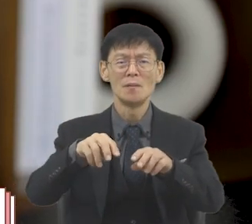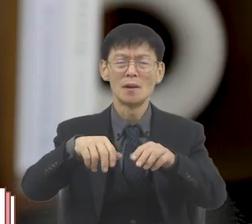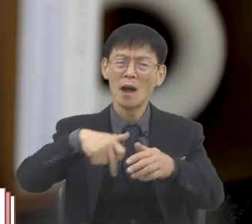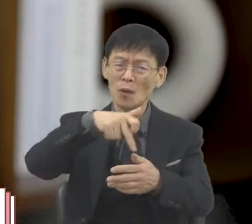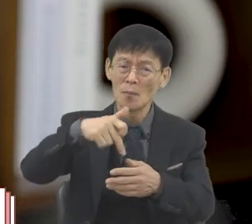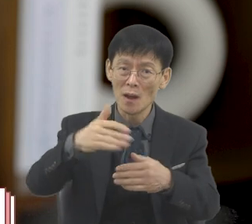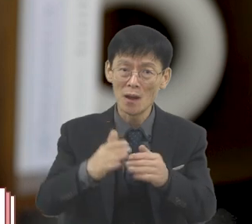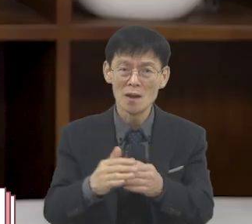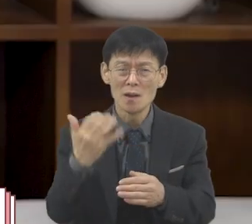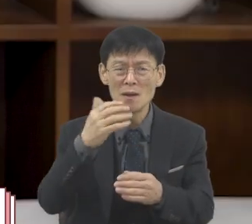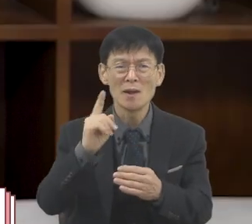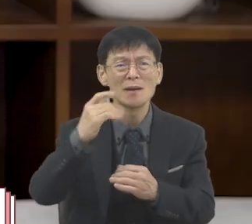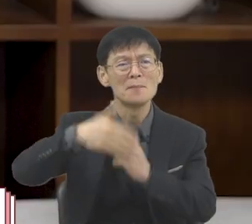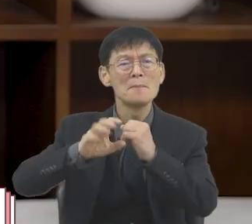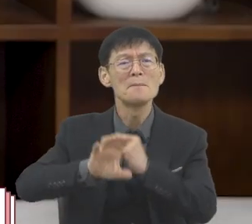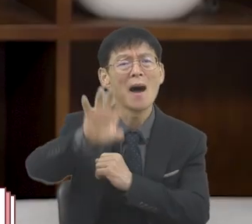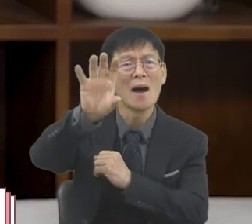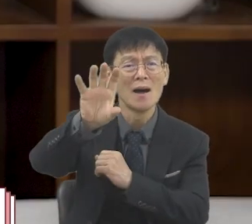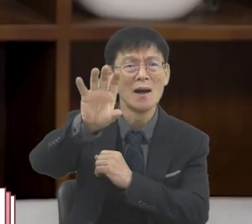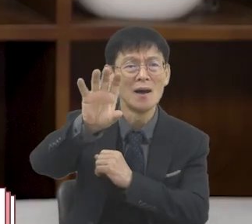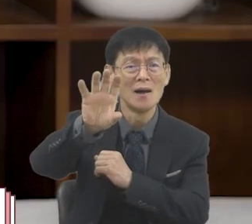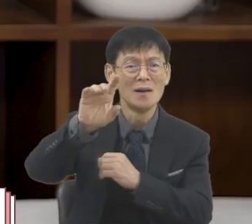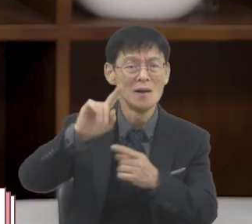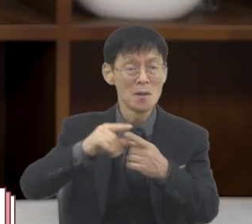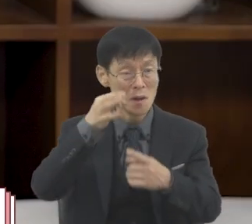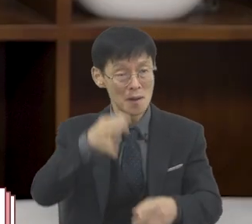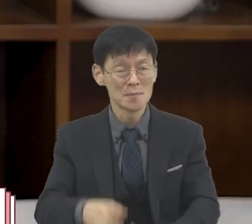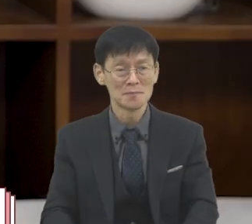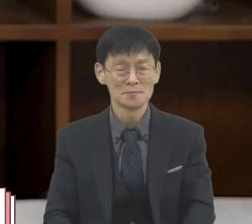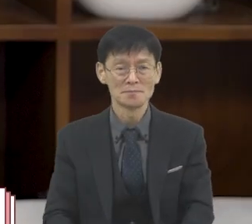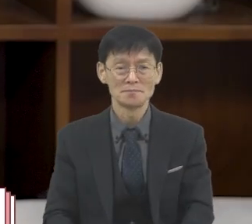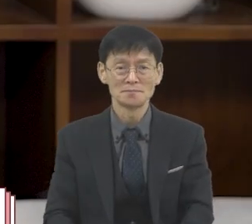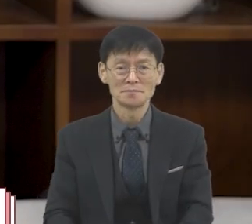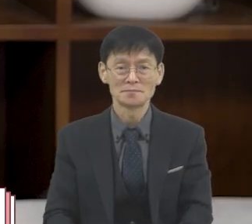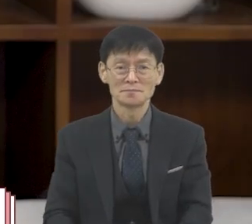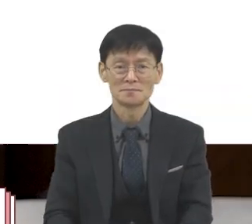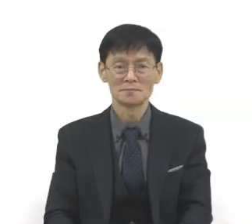단체 대화방에 음란한 사진을 올려놨다네요. 같이 보겠습니다.